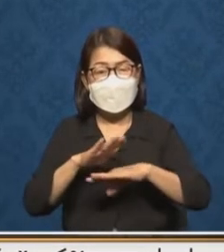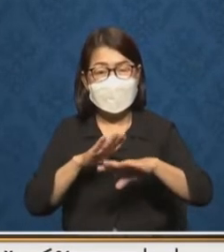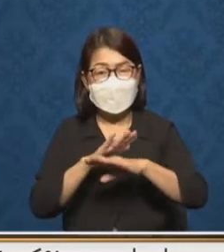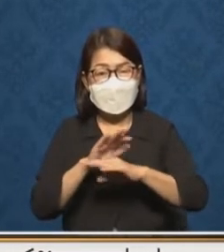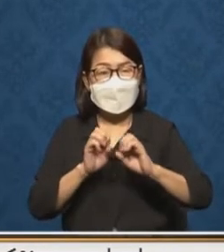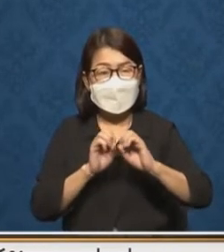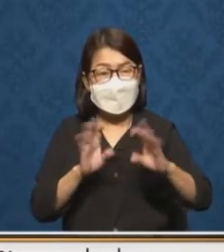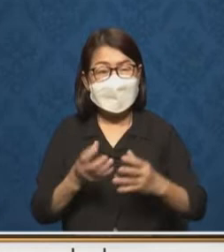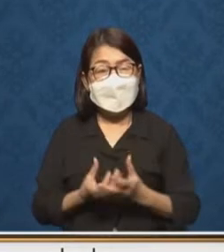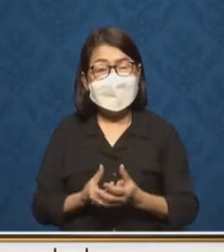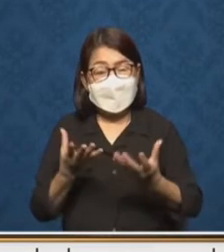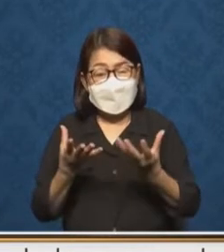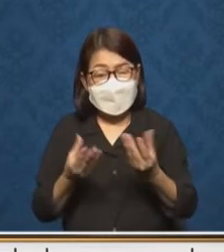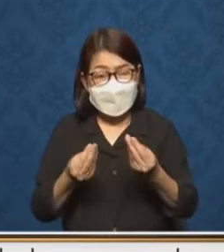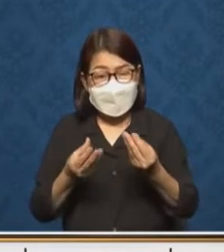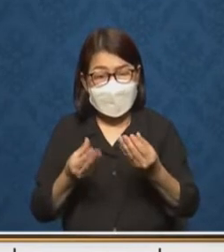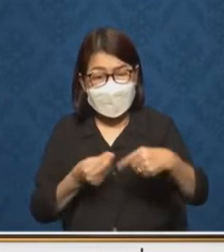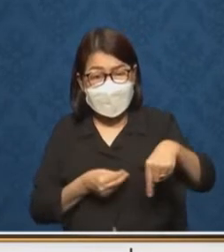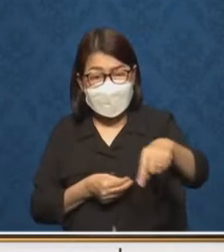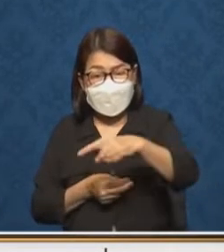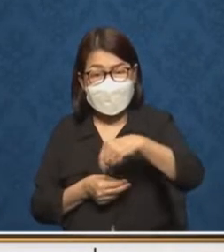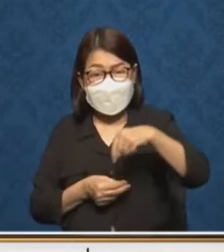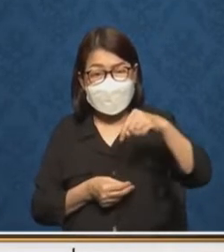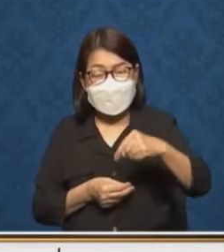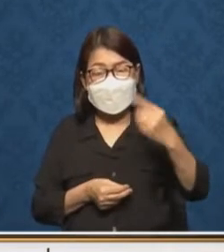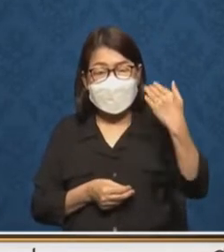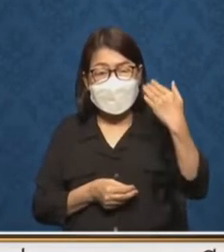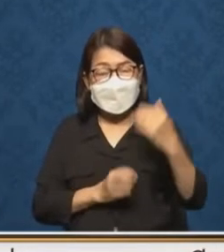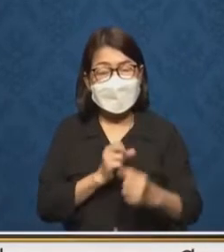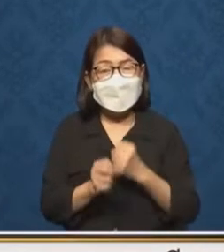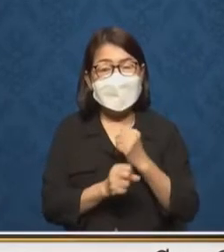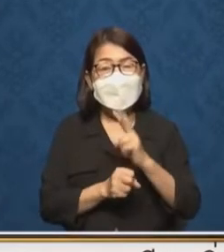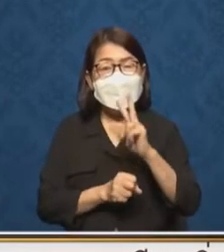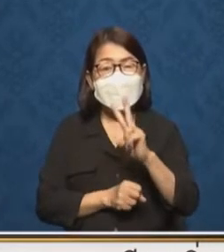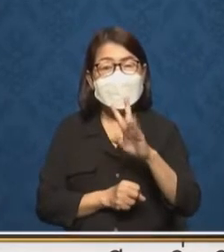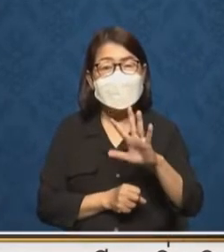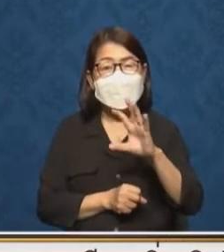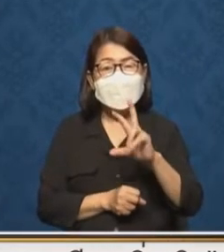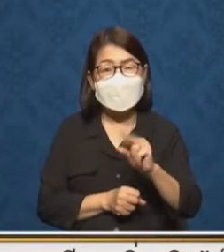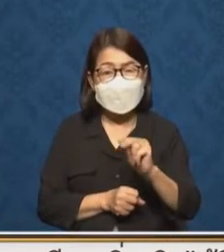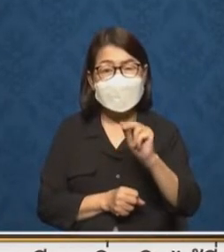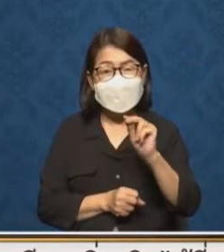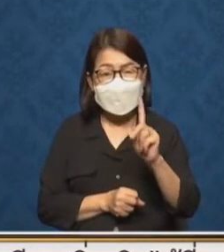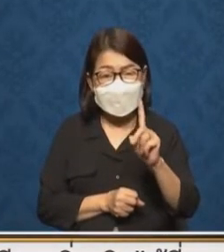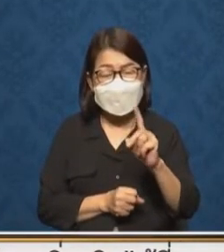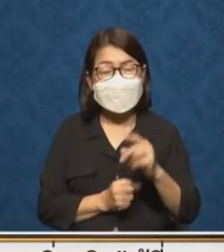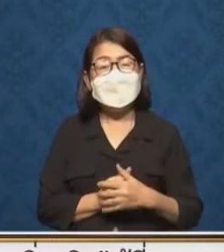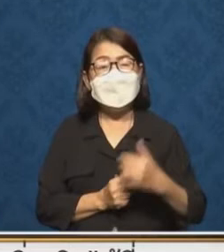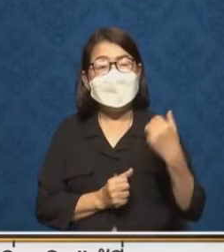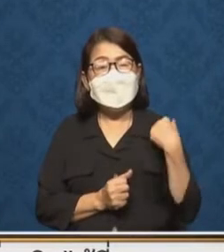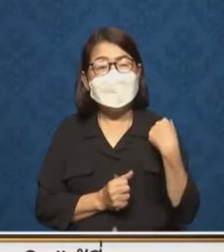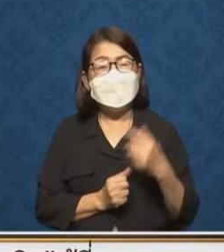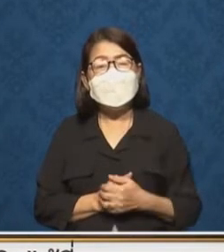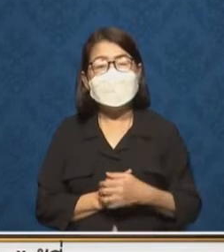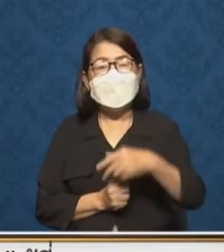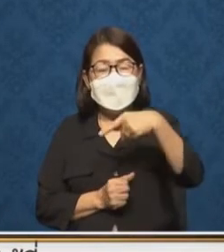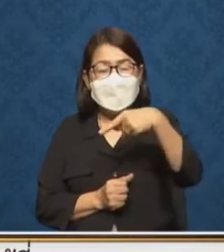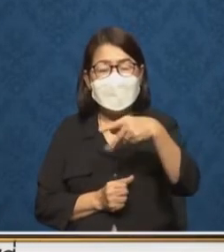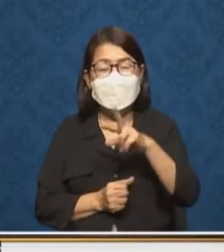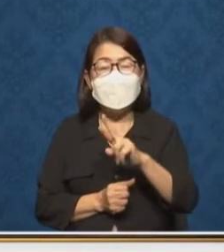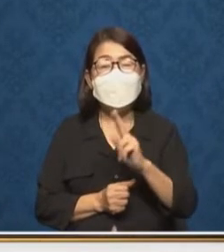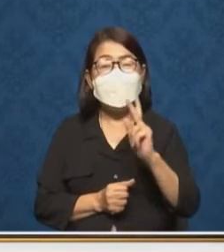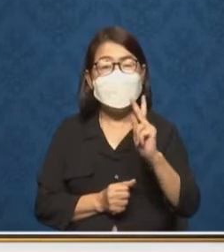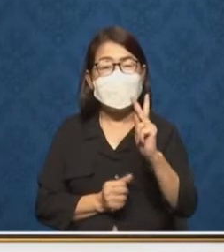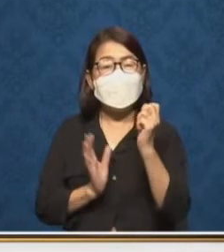ณพื้นที่แห่งนี้ครับเมื่อปี2531ปี2531ครับได้มีพระราชกฤษฎีกากำหนดเขต